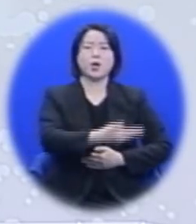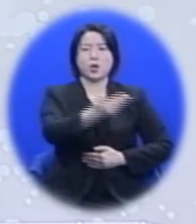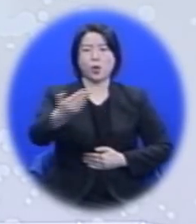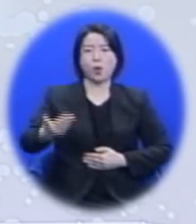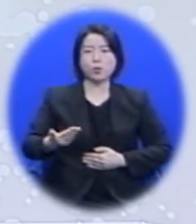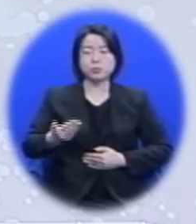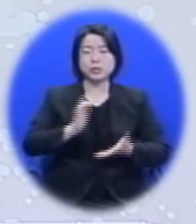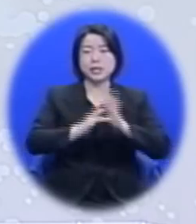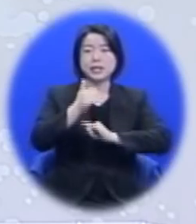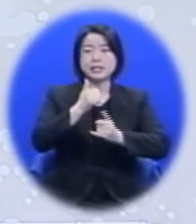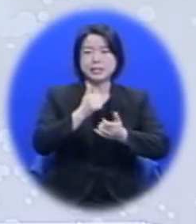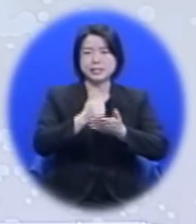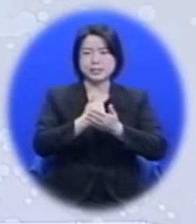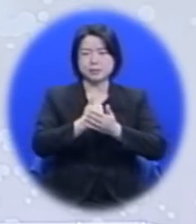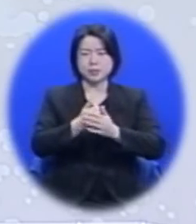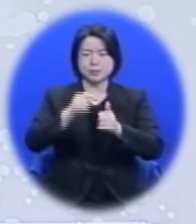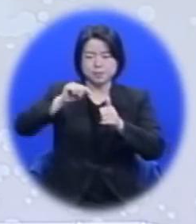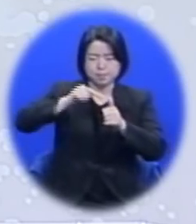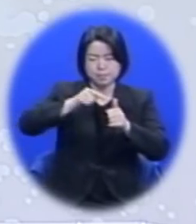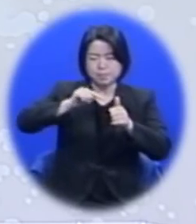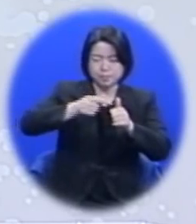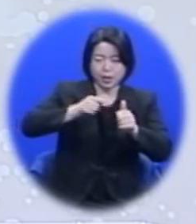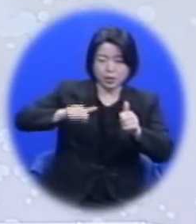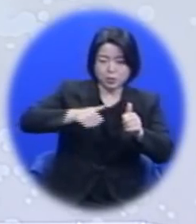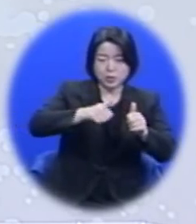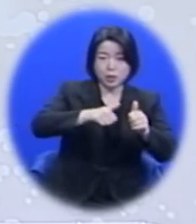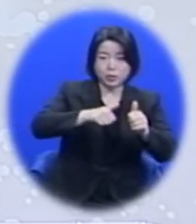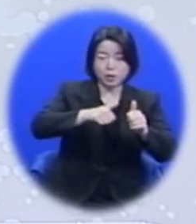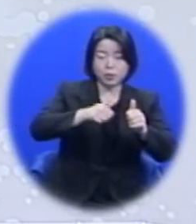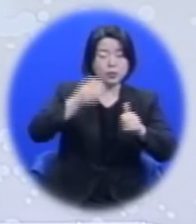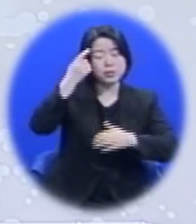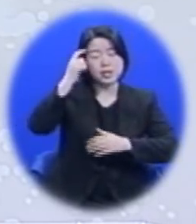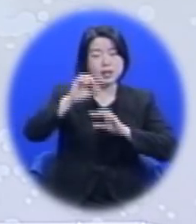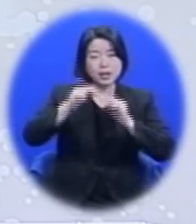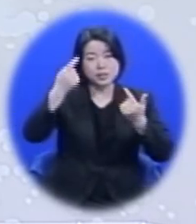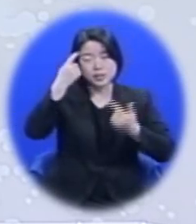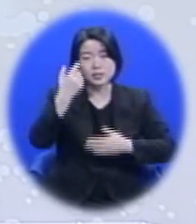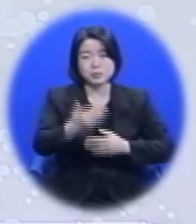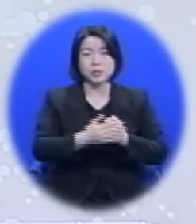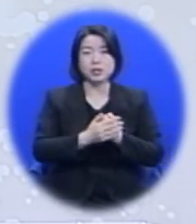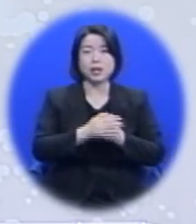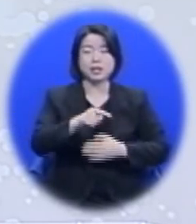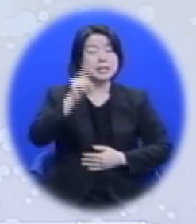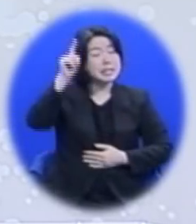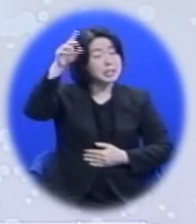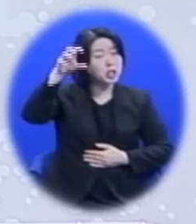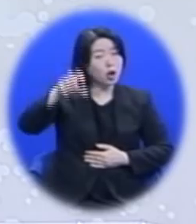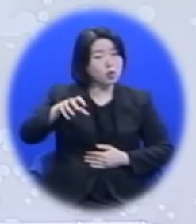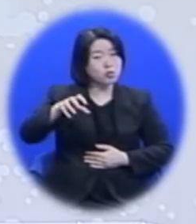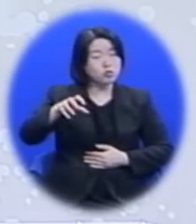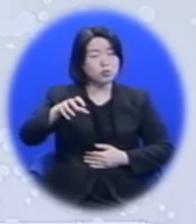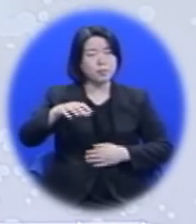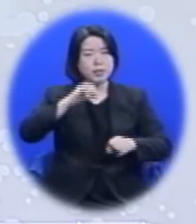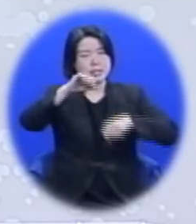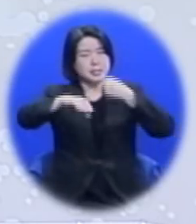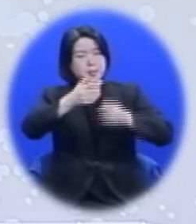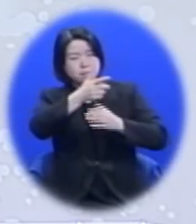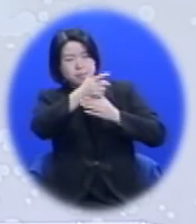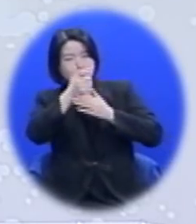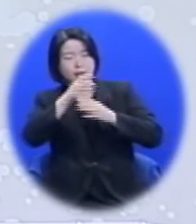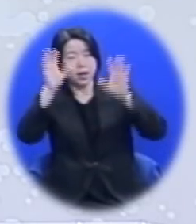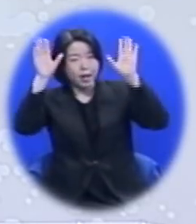여러분들을 예수님이 집요하게 쫓아오신다고 느끼지 않습니까? 이 천국의 사냥개라는 표현이 좀